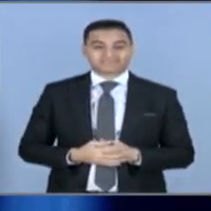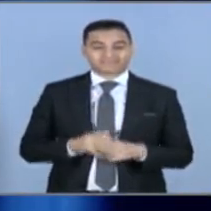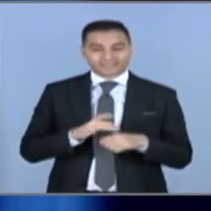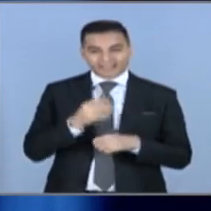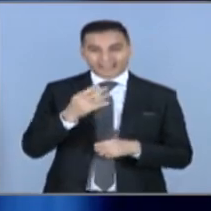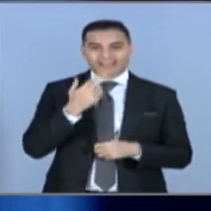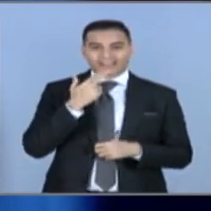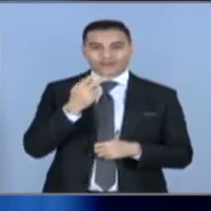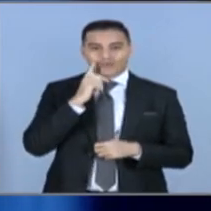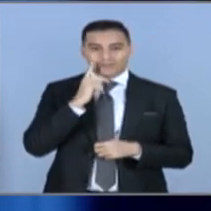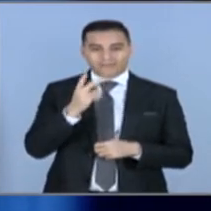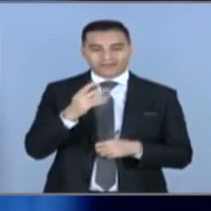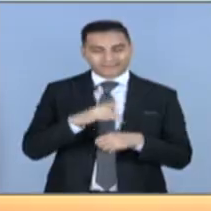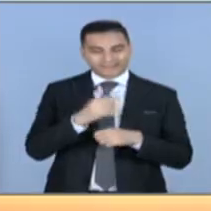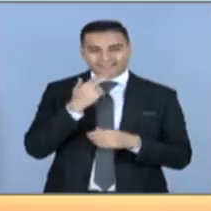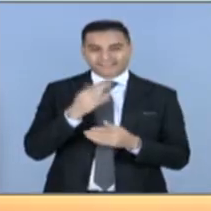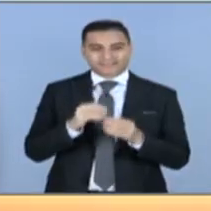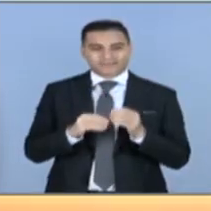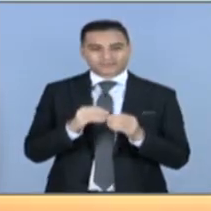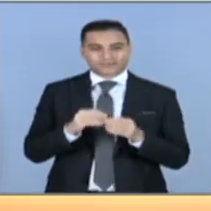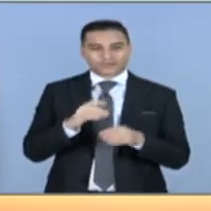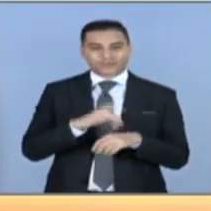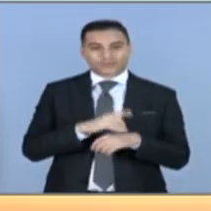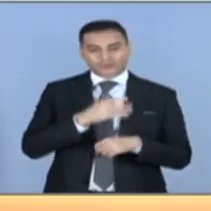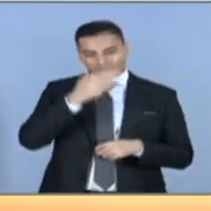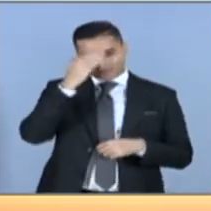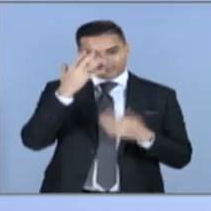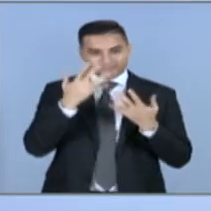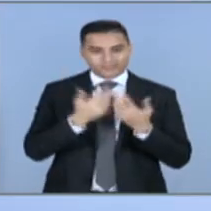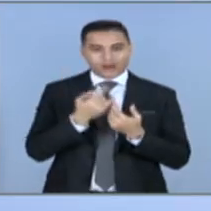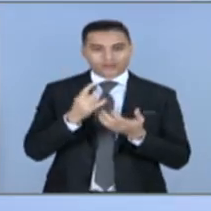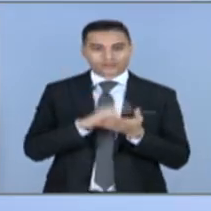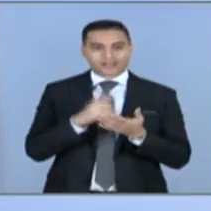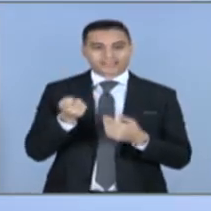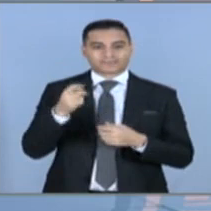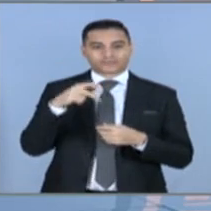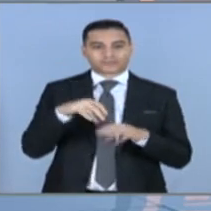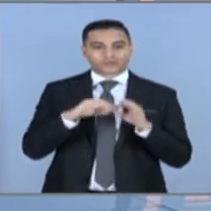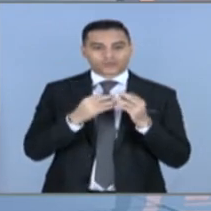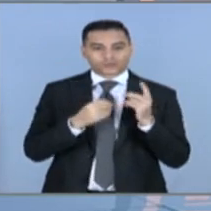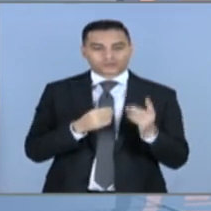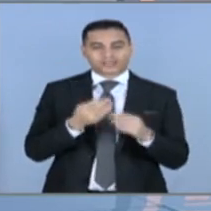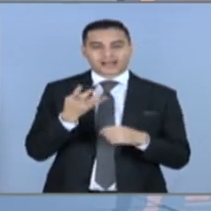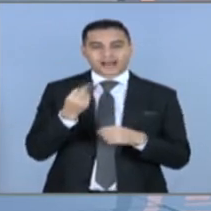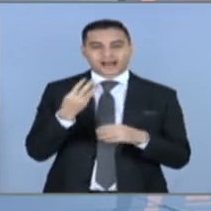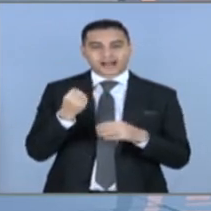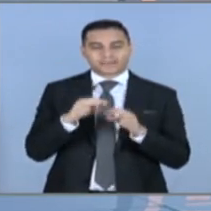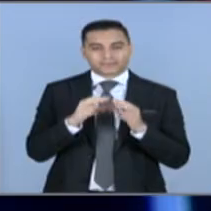هاردك يا مدام نادية، هاردك. ودكتورة نسرين، برافو عليك، 10 نقط. 85 عيلة